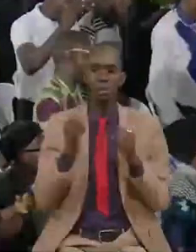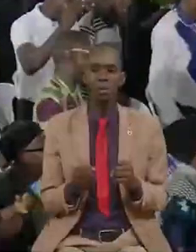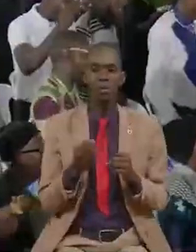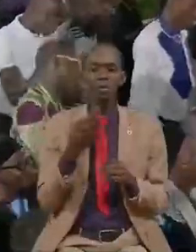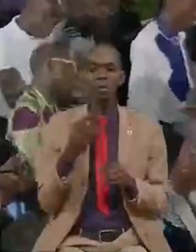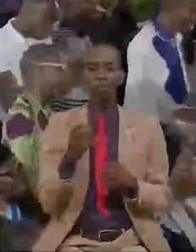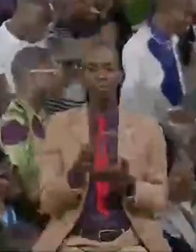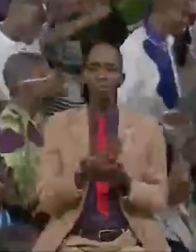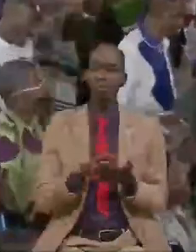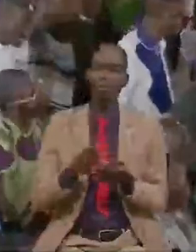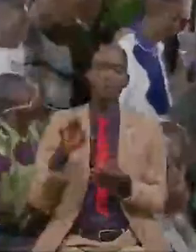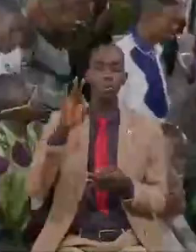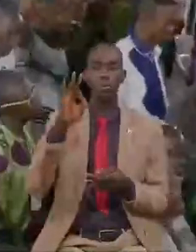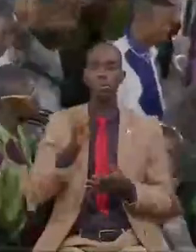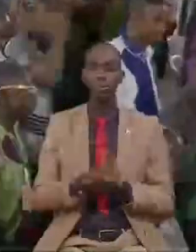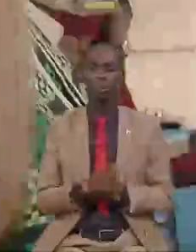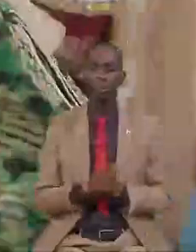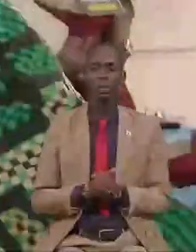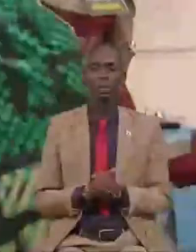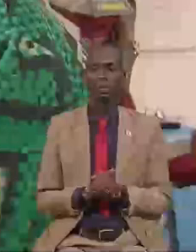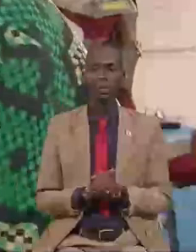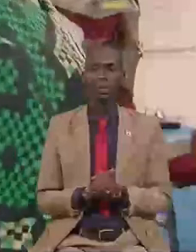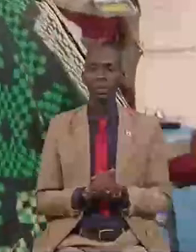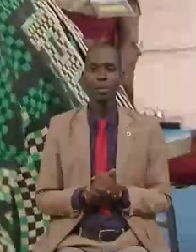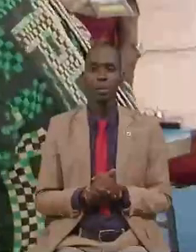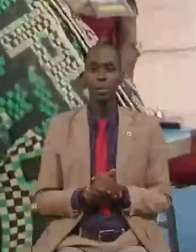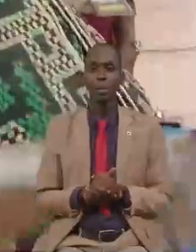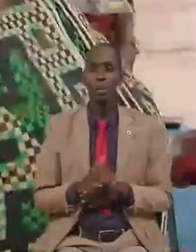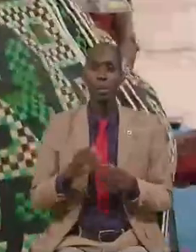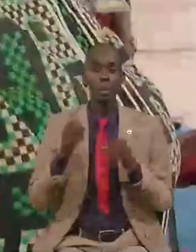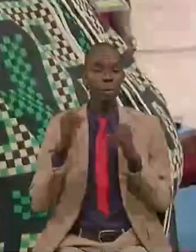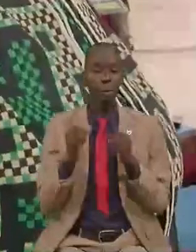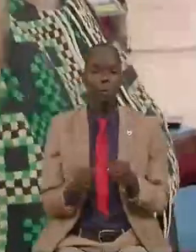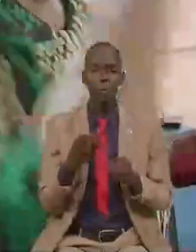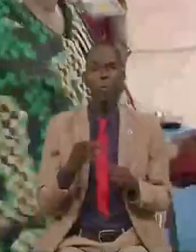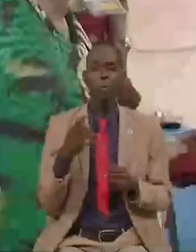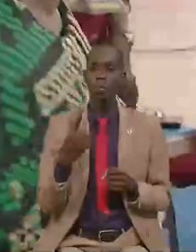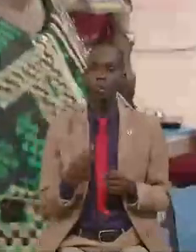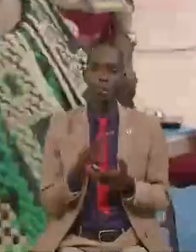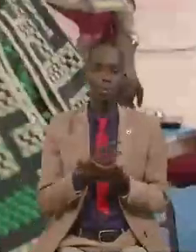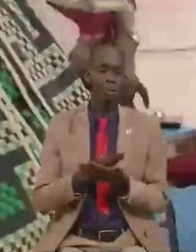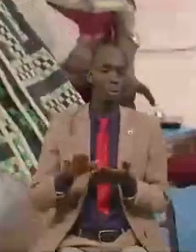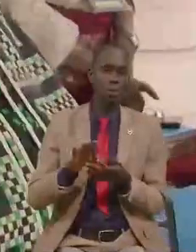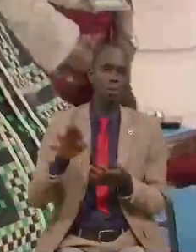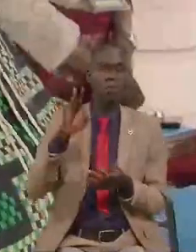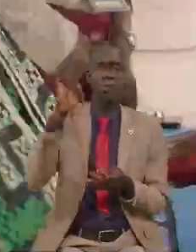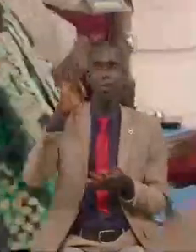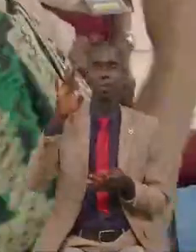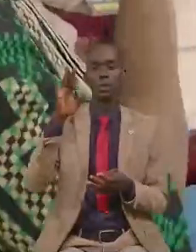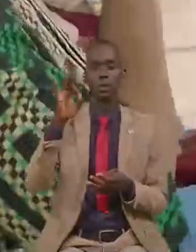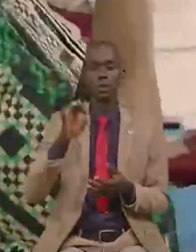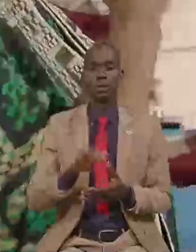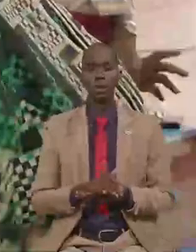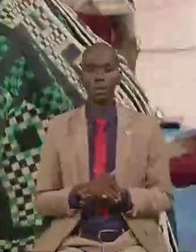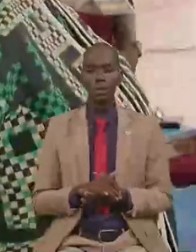La puissance du Saint-Esprit. La puissance du Saint-Esprit